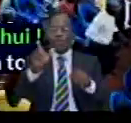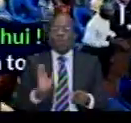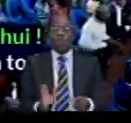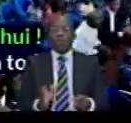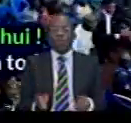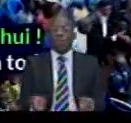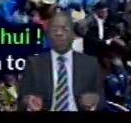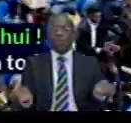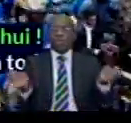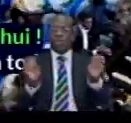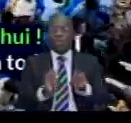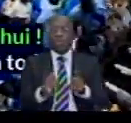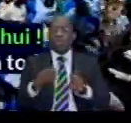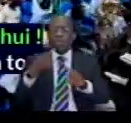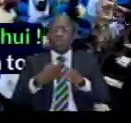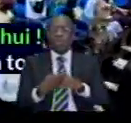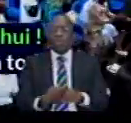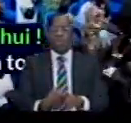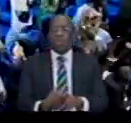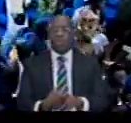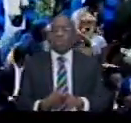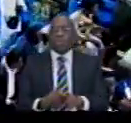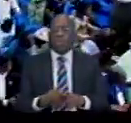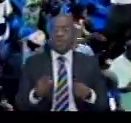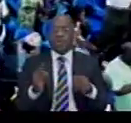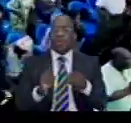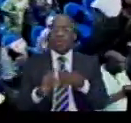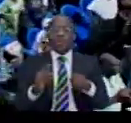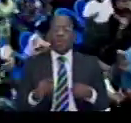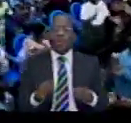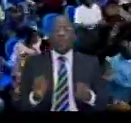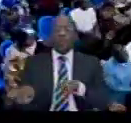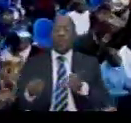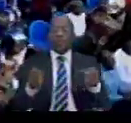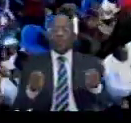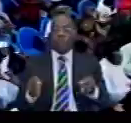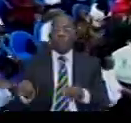dès aujourd'hui, oh agit,